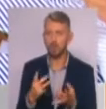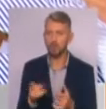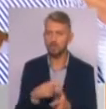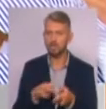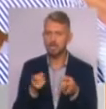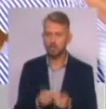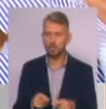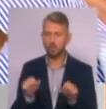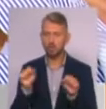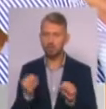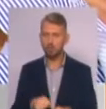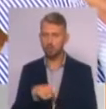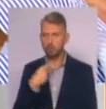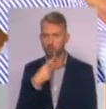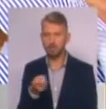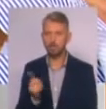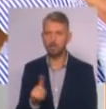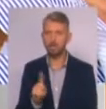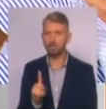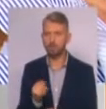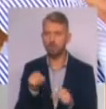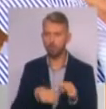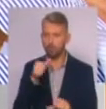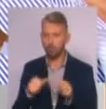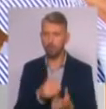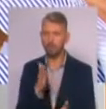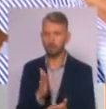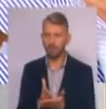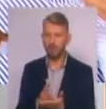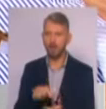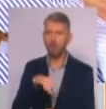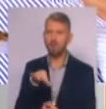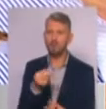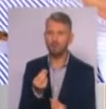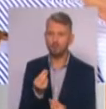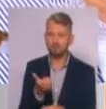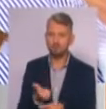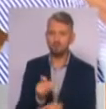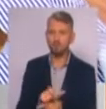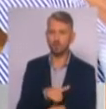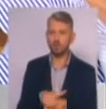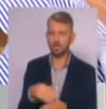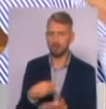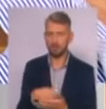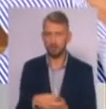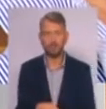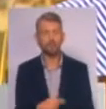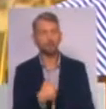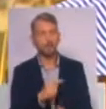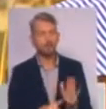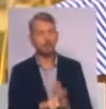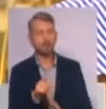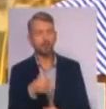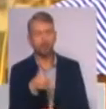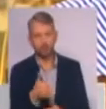дійсно можна говорити про те, що, знову ж таки, в цьому році є профіцит бюджету? Так, я почну з хороших новин.